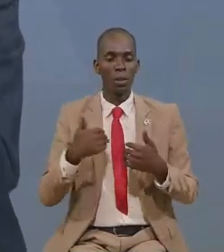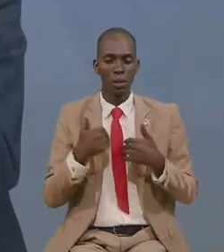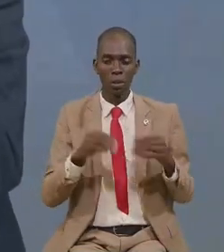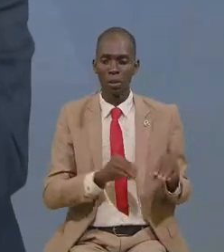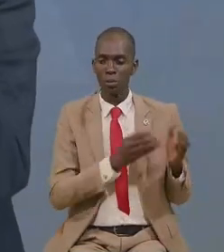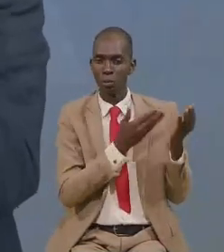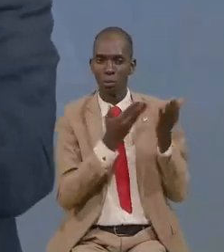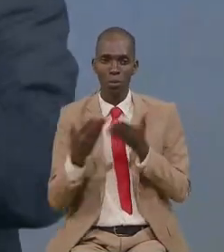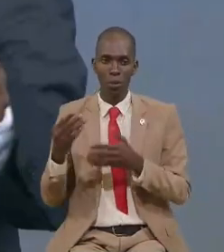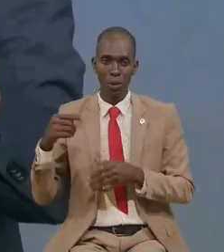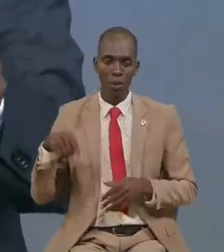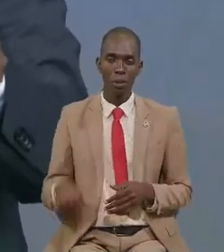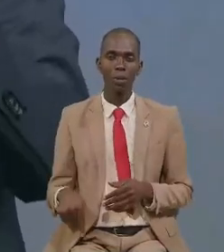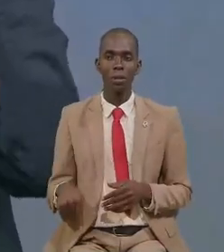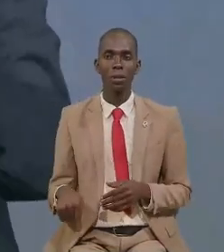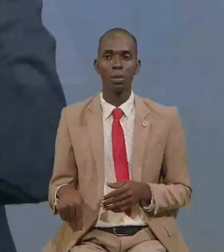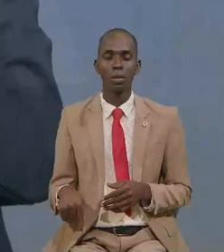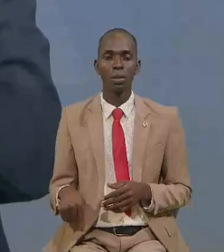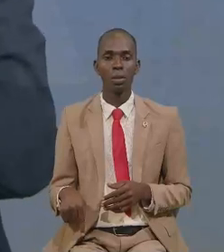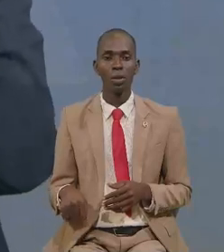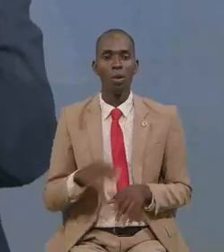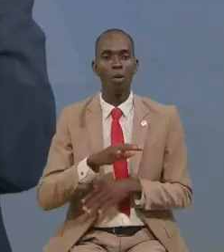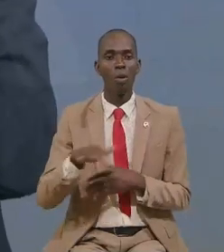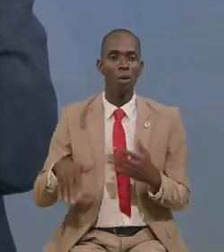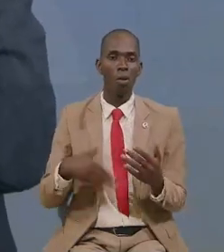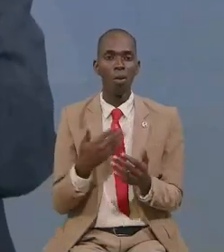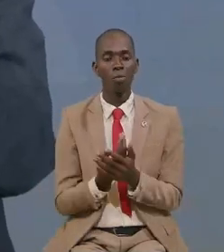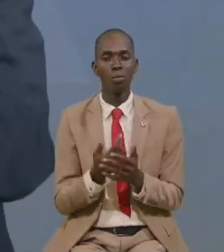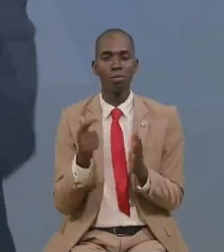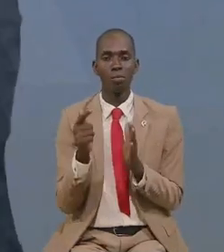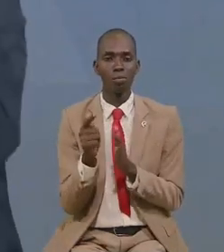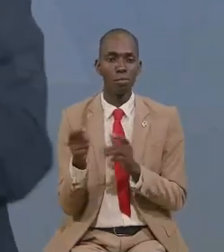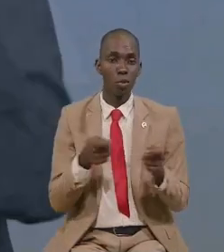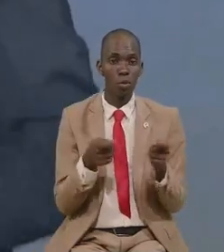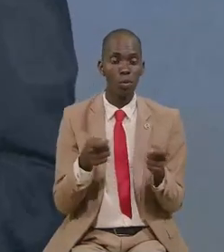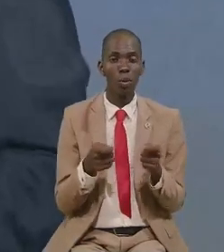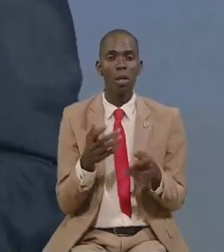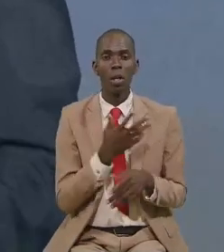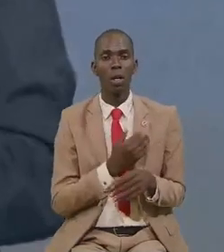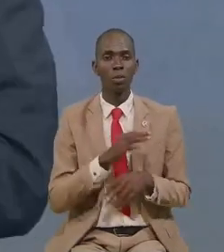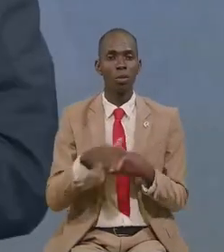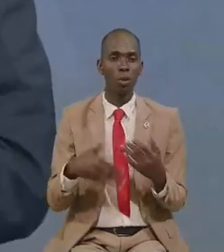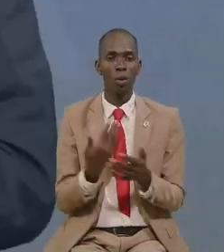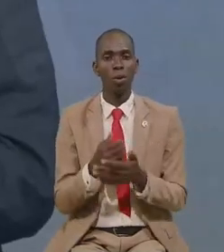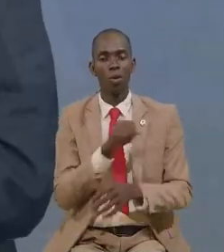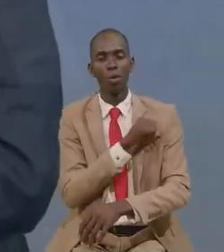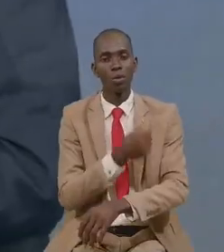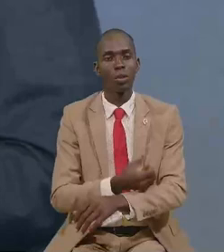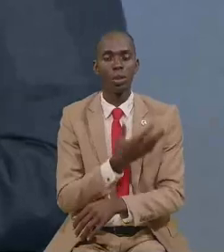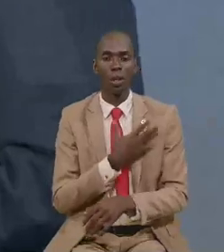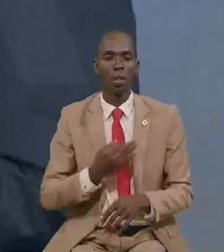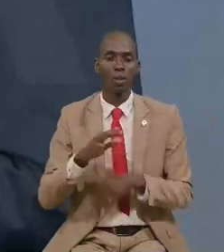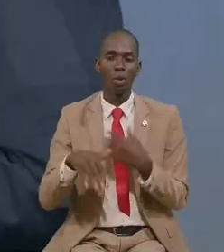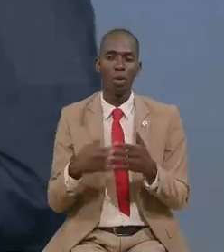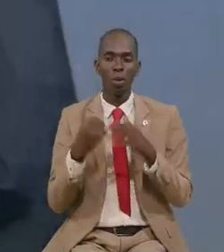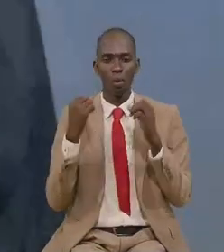Après avoir détruit toute domination, toute autorité et toute puissance.